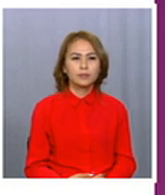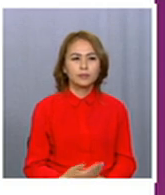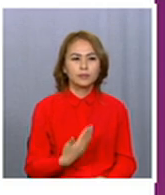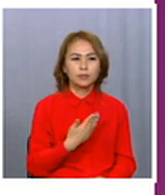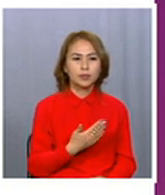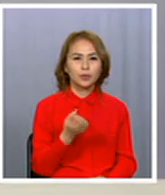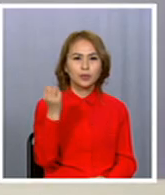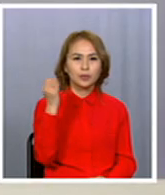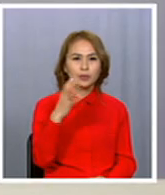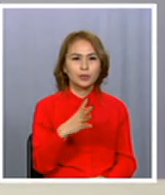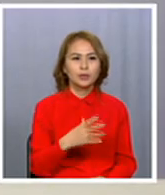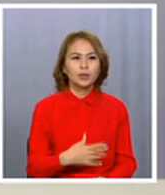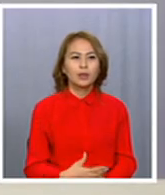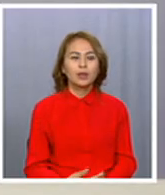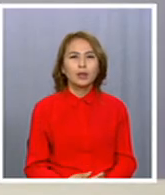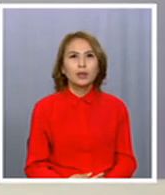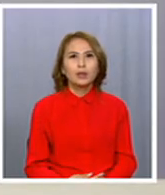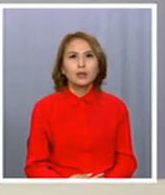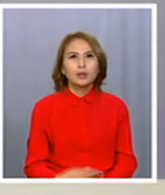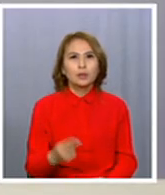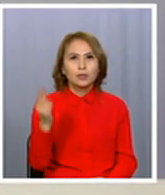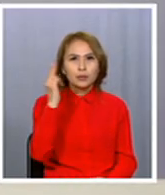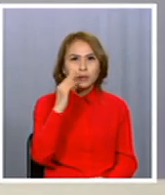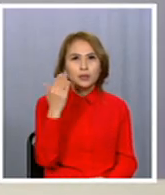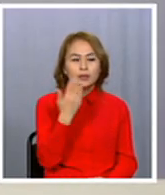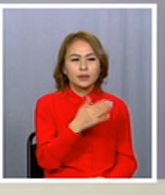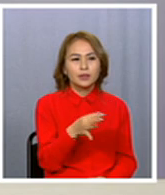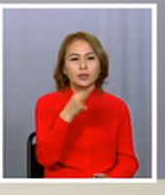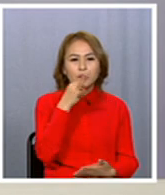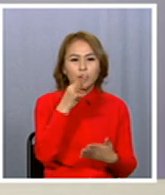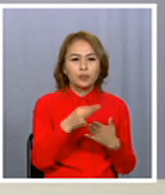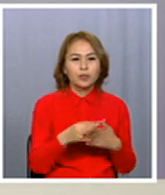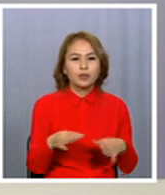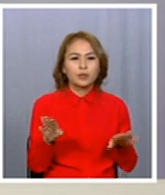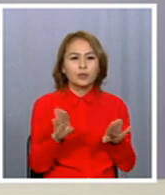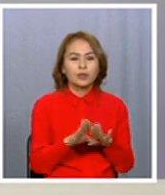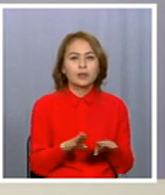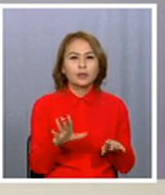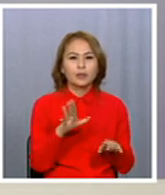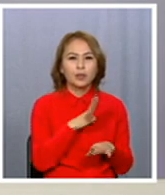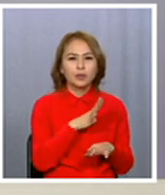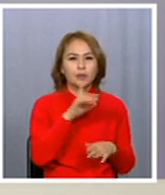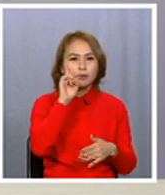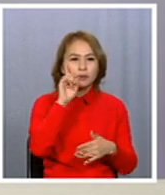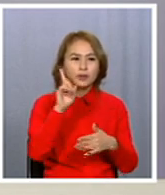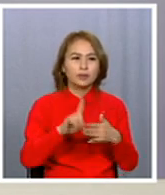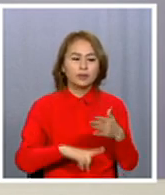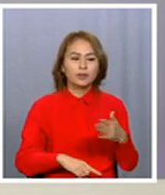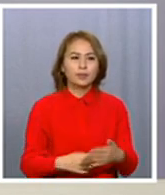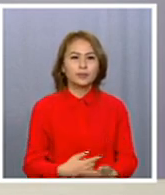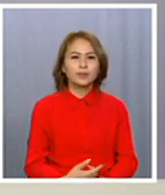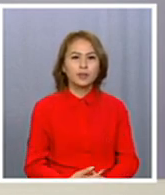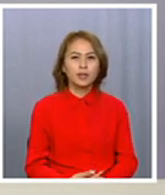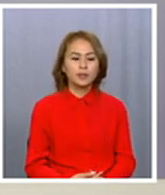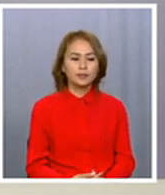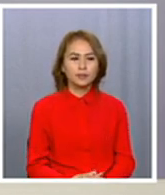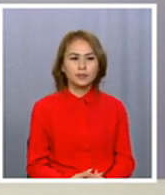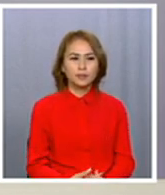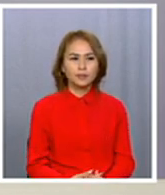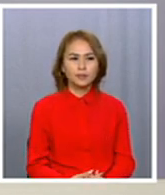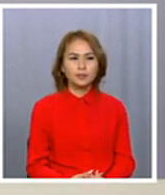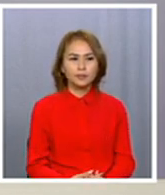күн. Оқушылар, сіздердің де жауаптарыңыз дәл осындай болды деген сенімдемін.